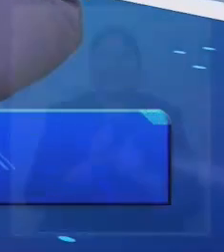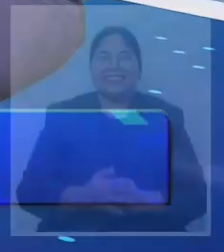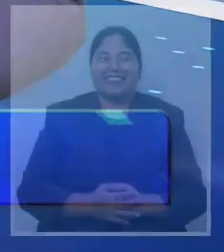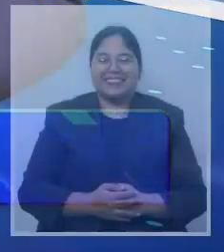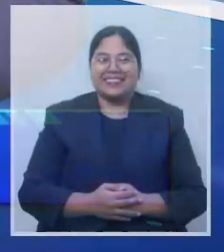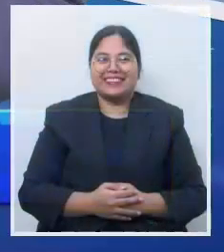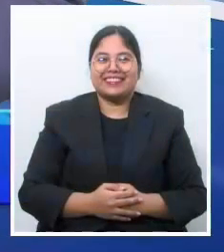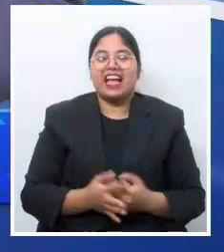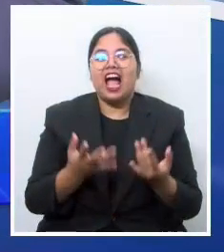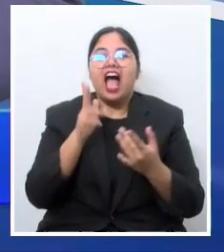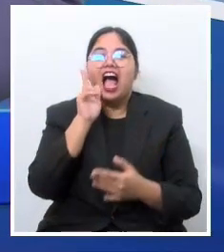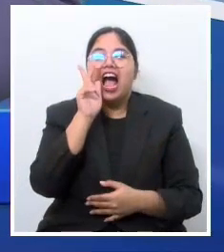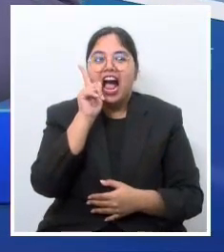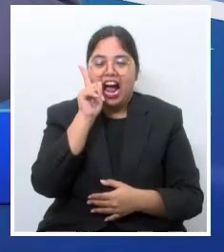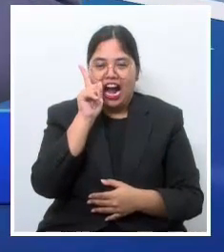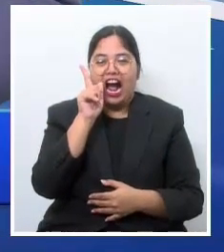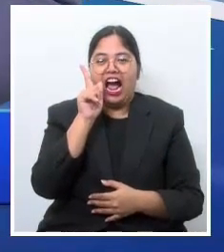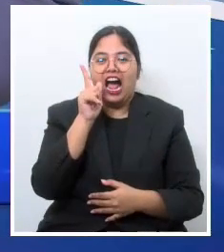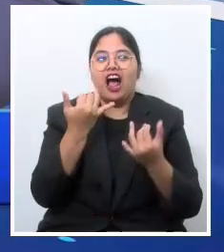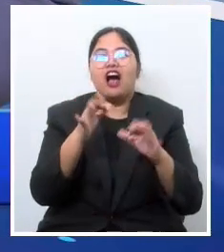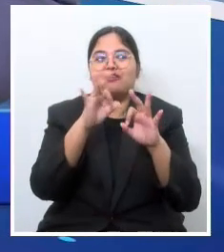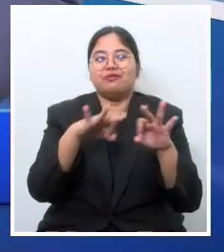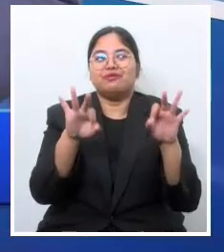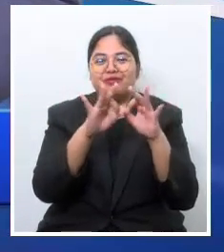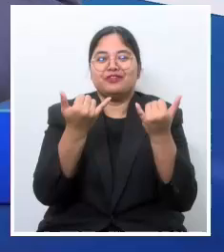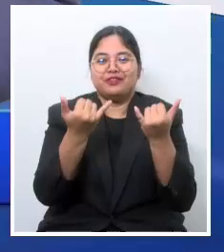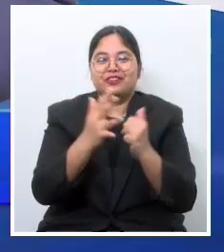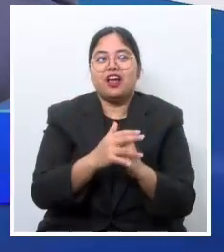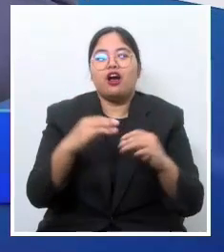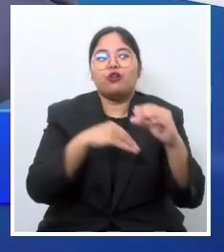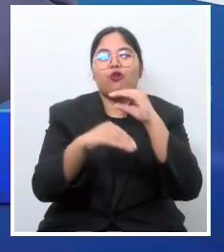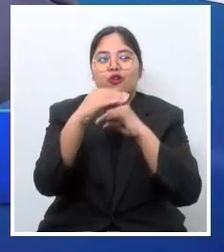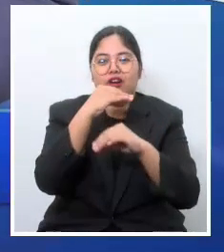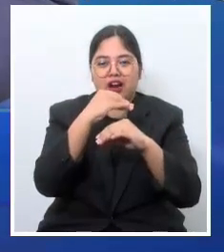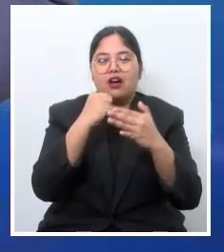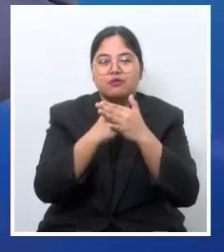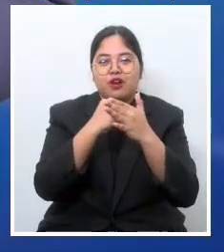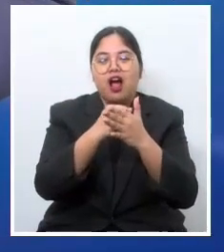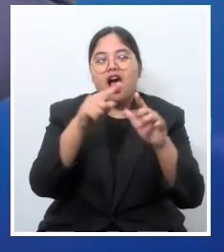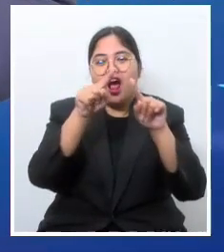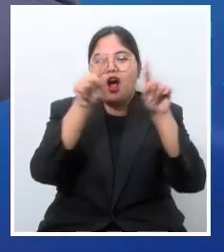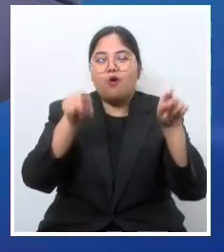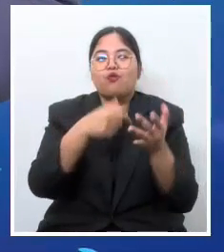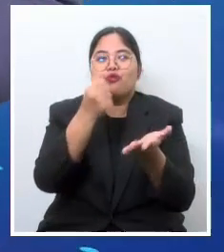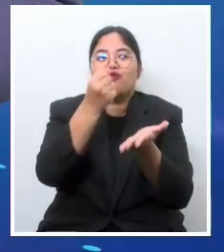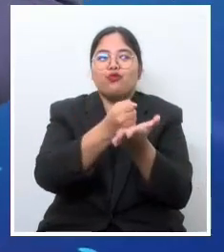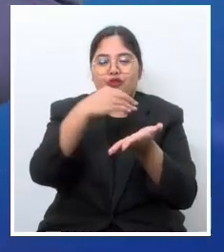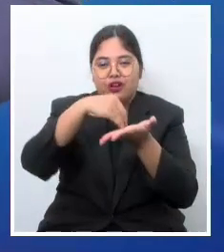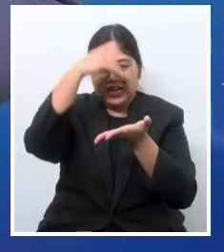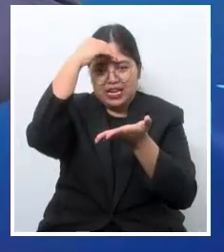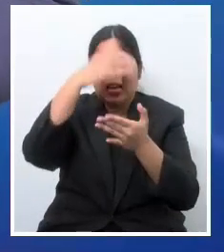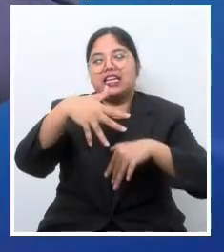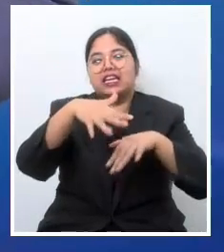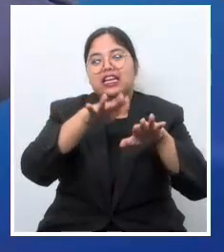สวัสดีค่ะข่าวติดเทรนในวันนี้นะคะพบกับประเด็นโครงการเชิงลุกที่จะพาการเรียนรู้และวุฒการศึกษาให้กับเด็กและเยาวชนที่หลุดจาก